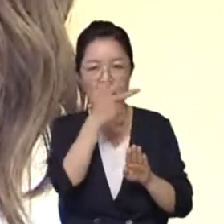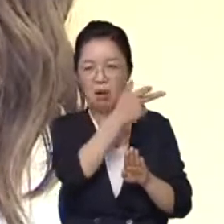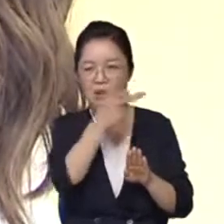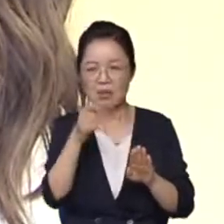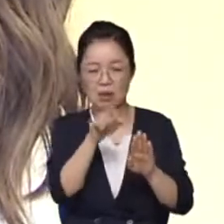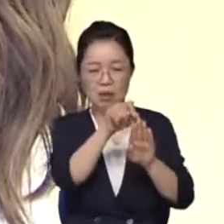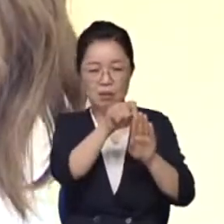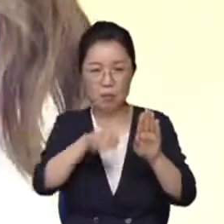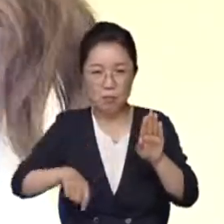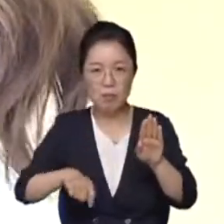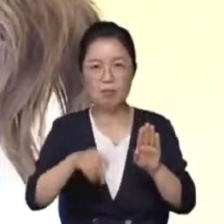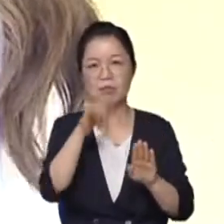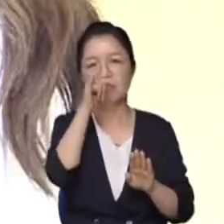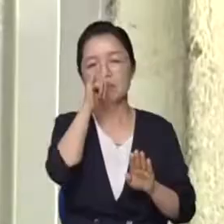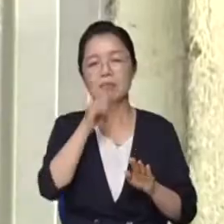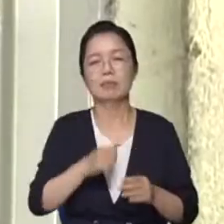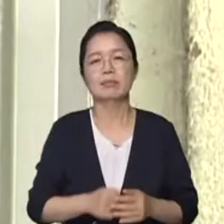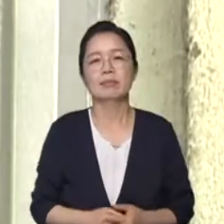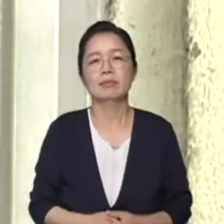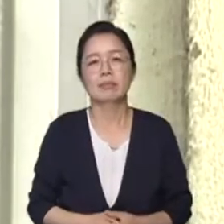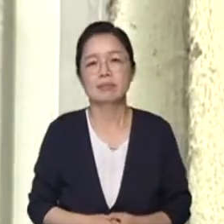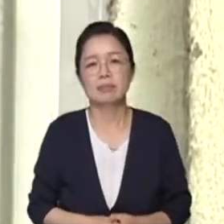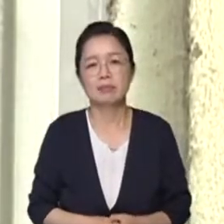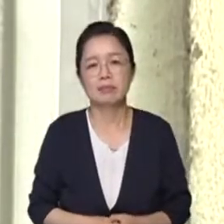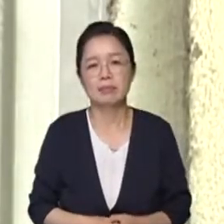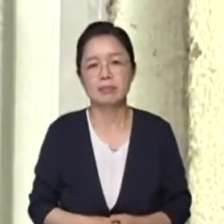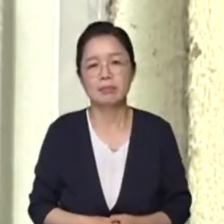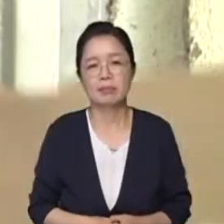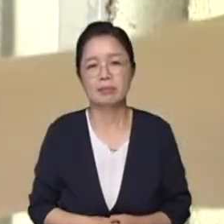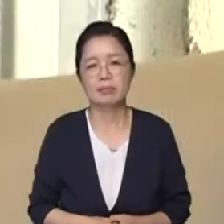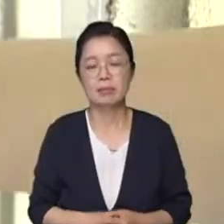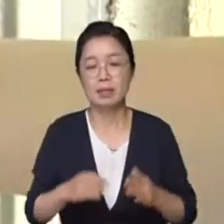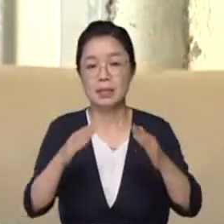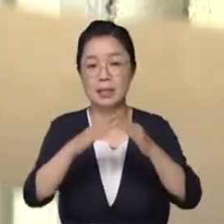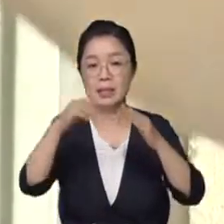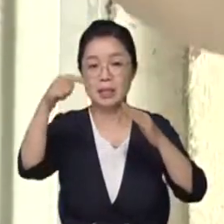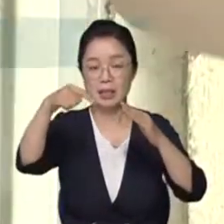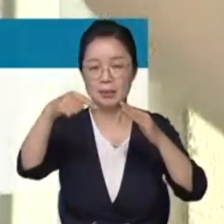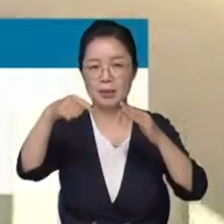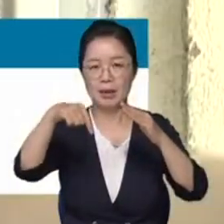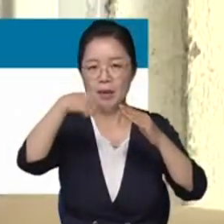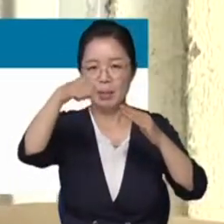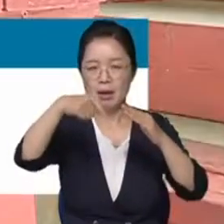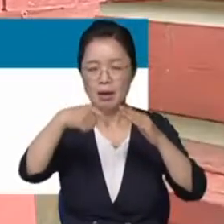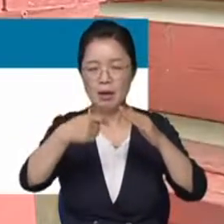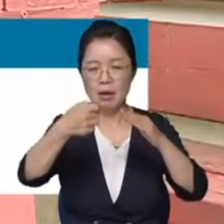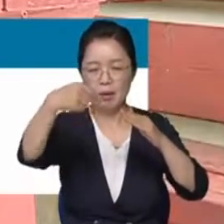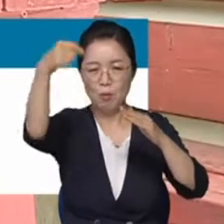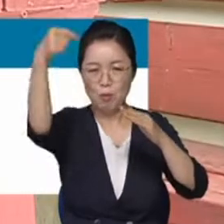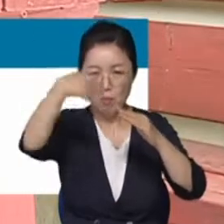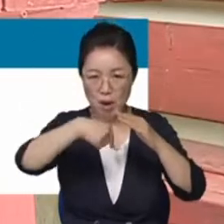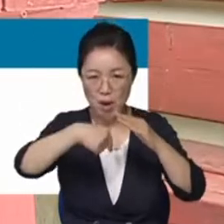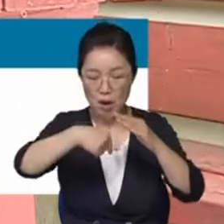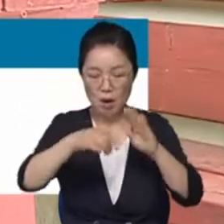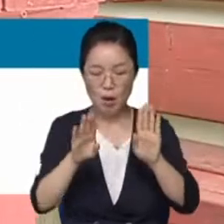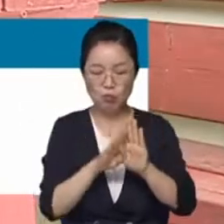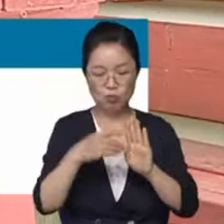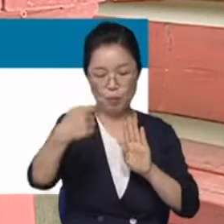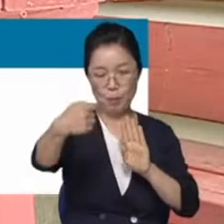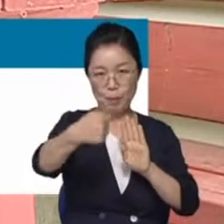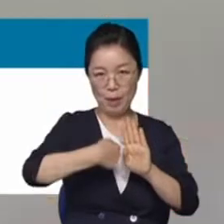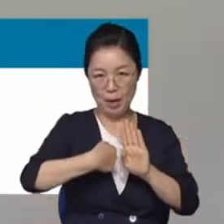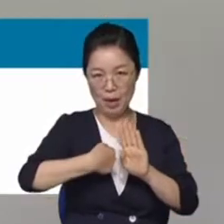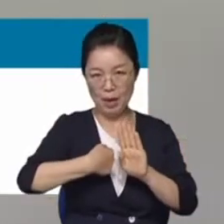다 들어갈 정도로 깊게 파였습니다. 지붕 3리트를 뚫고 여기 철문을 이렇게